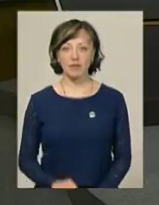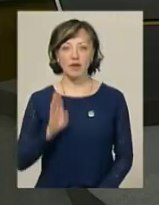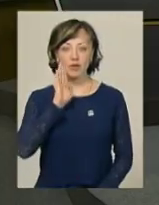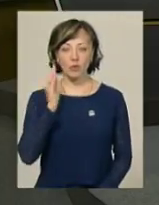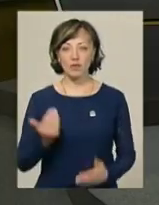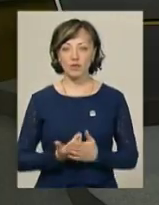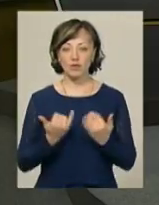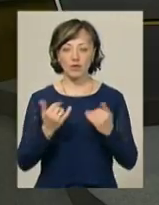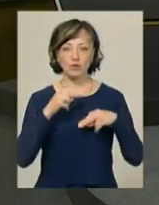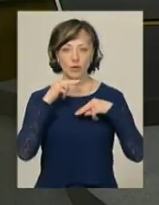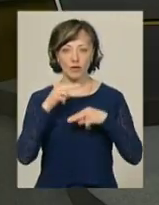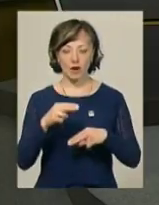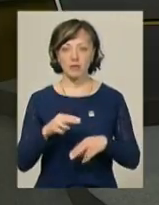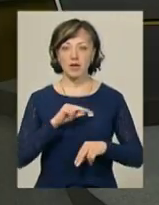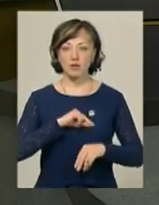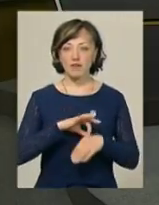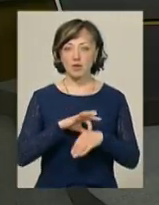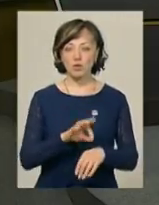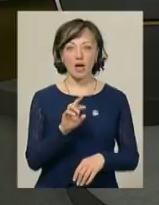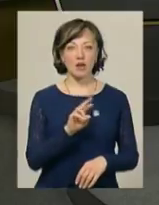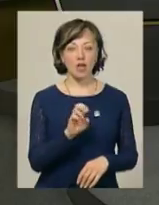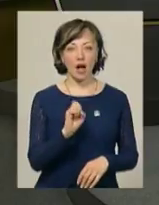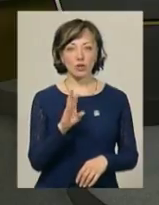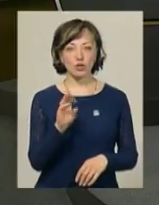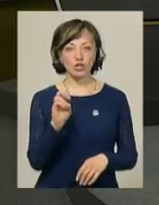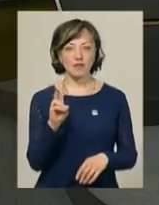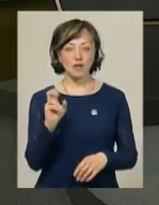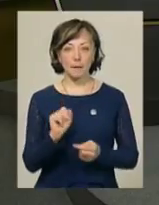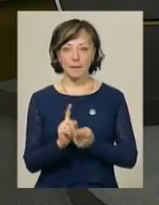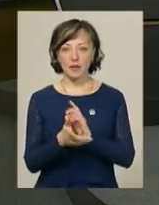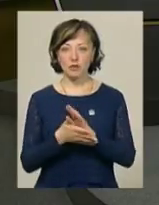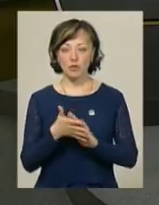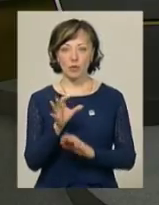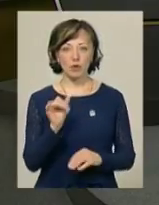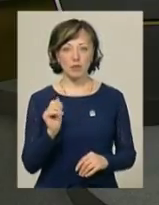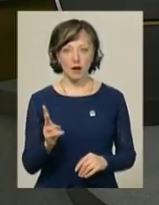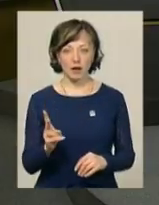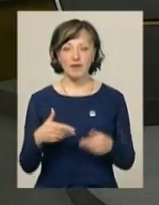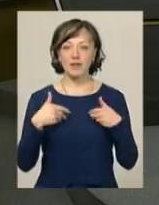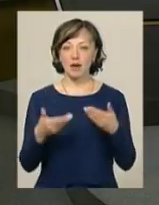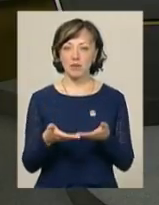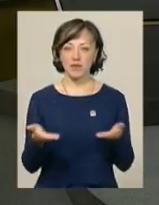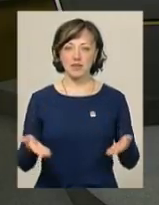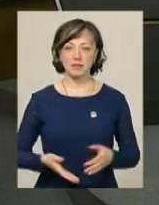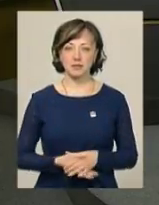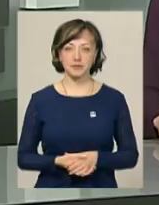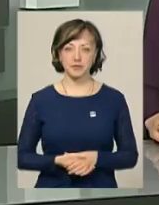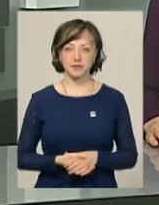Ранковий випуск новин до вашої уваги. В студії працюють ведуча Ярослава Антошевська, перекладач на жестову мову Ольга Рибак. Ми вітаємо вас.